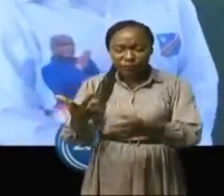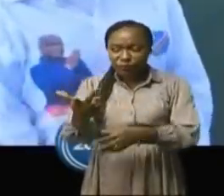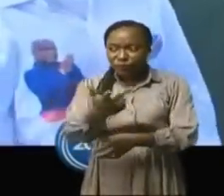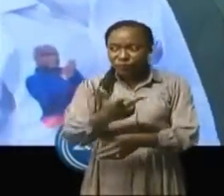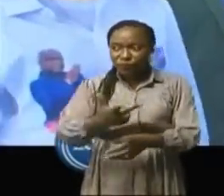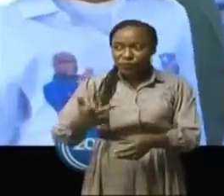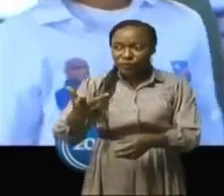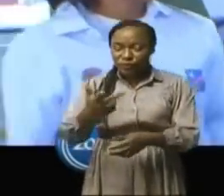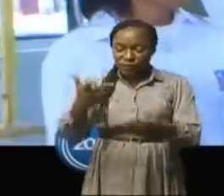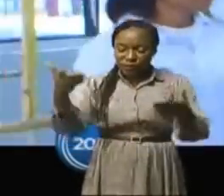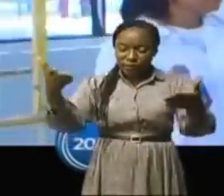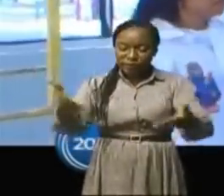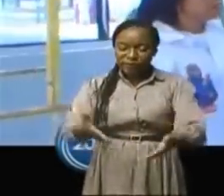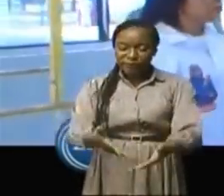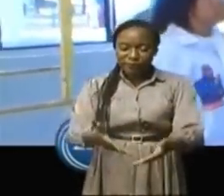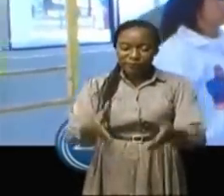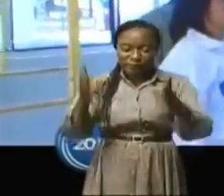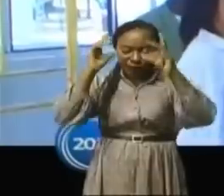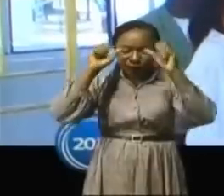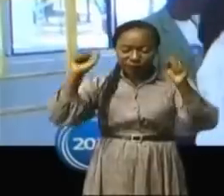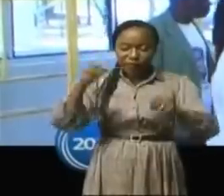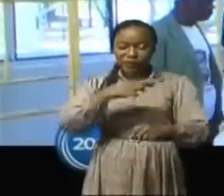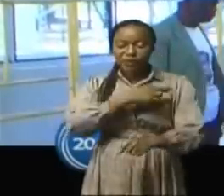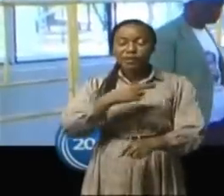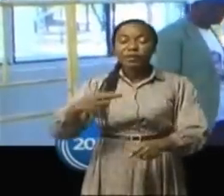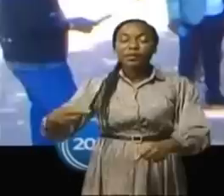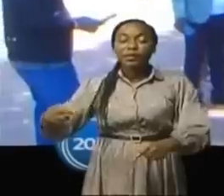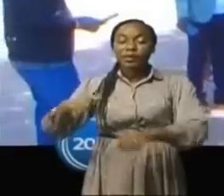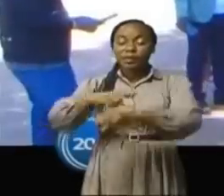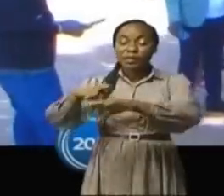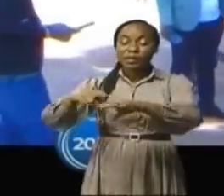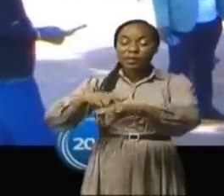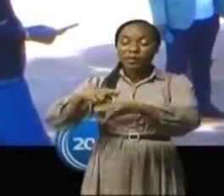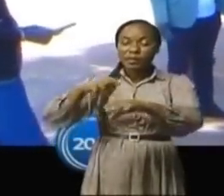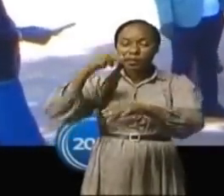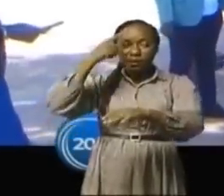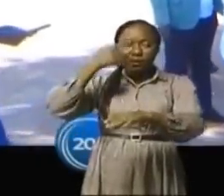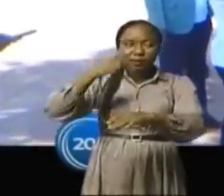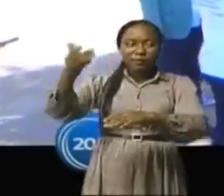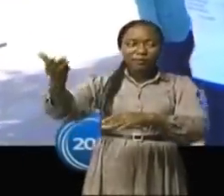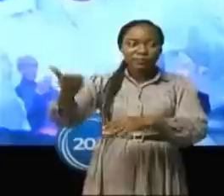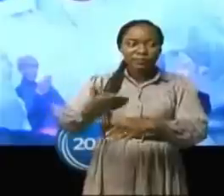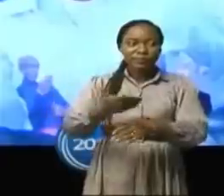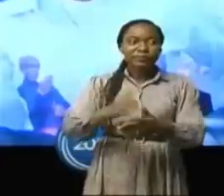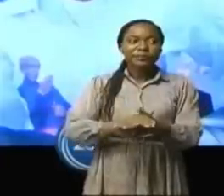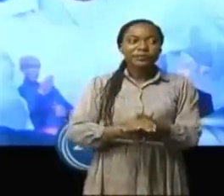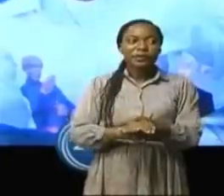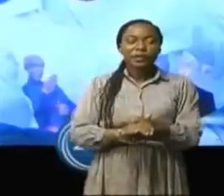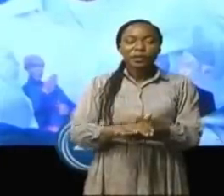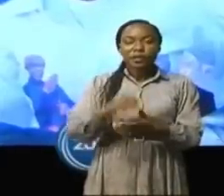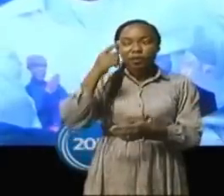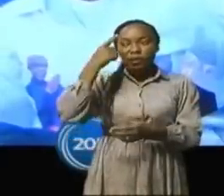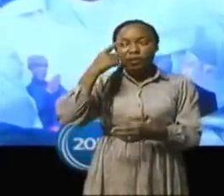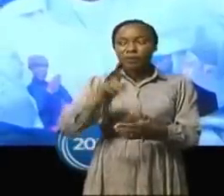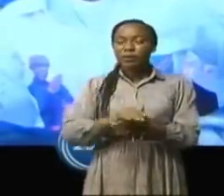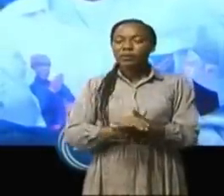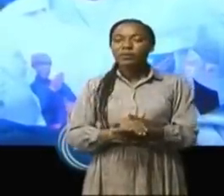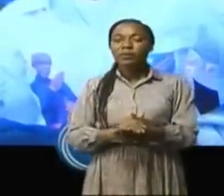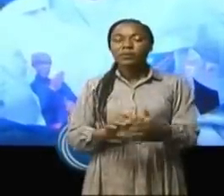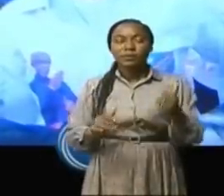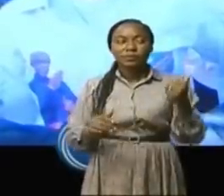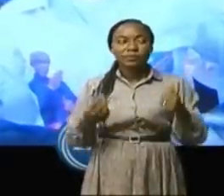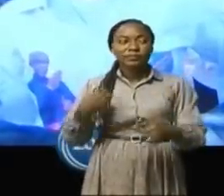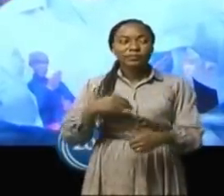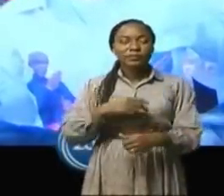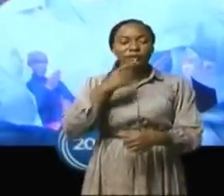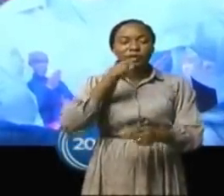à la présidence de la République et membres du comité de pilotage du site de Lubumbashi. Pour ce qui est du site de Chilatembo, il faut dire que toute